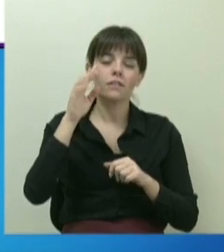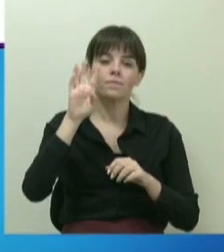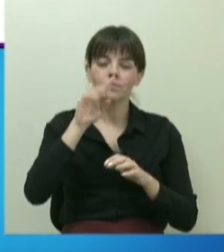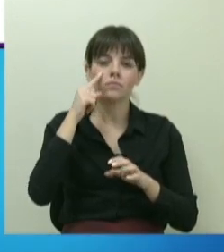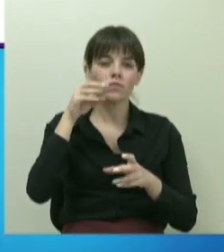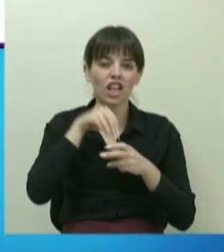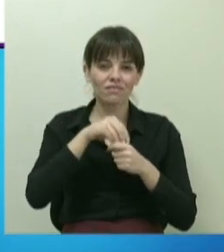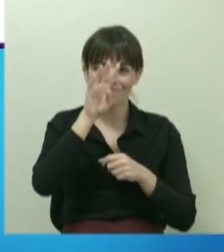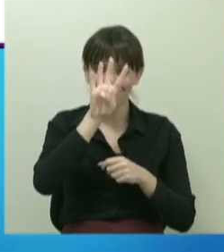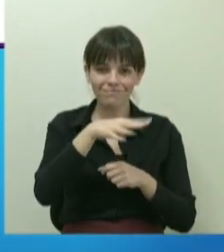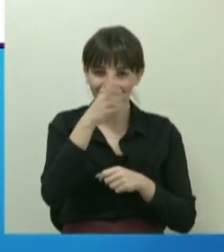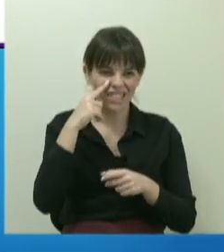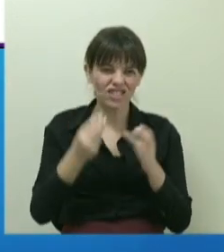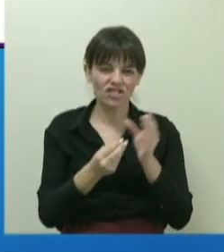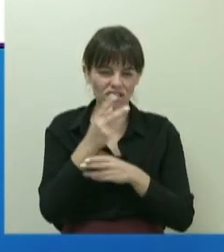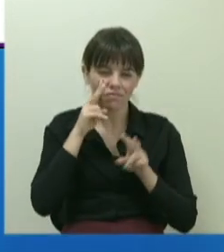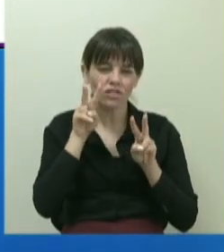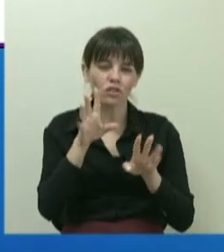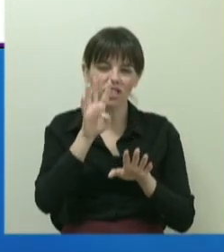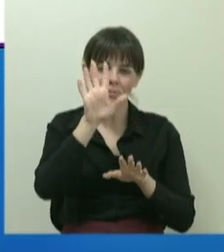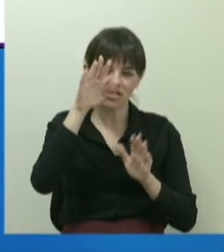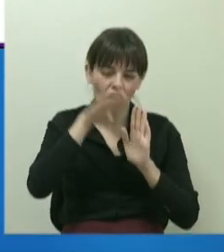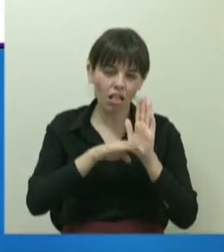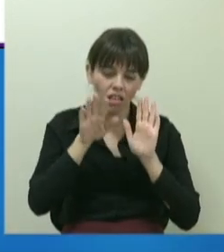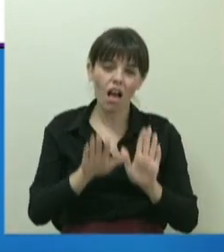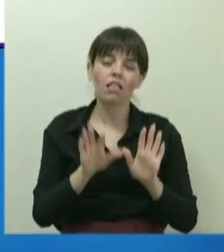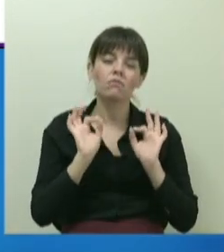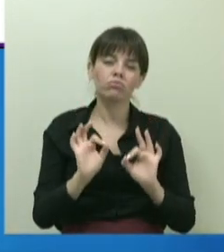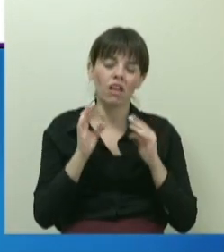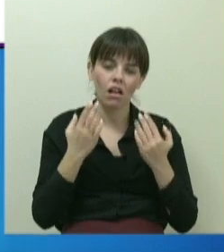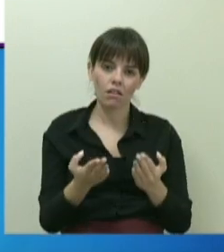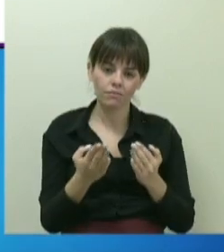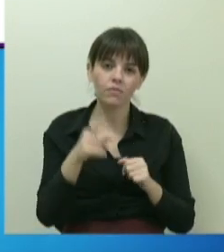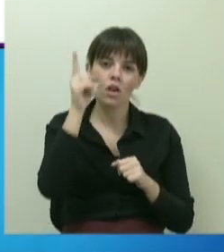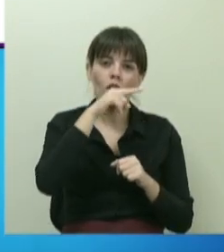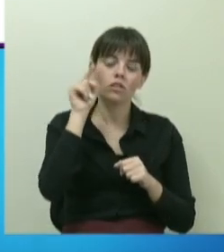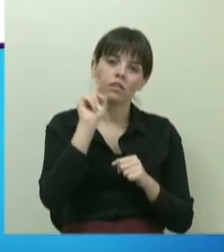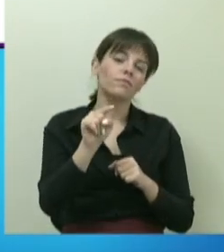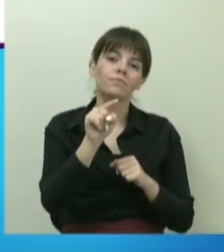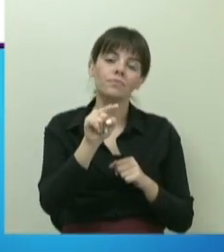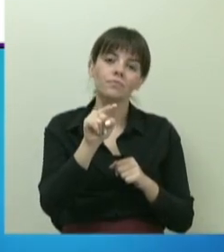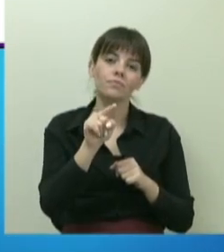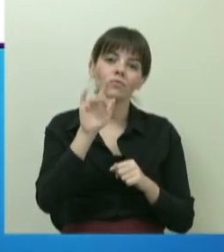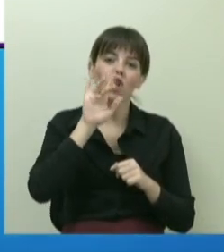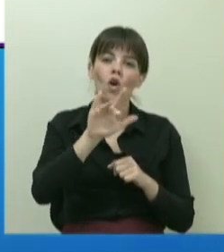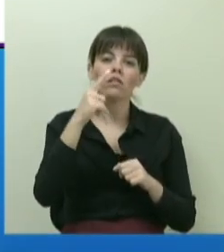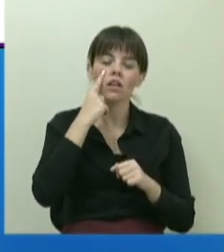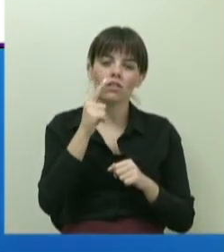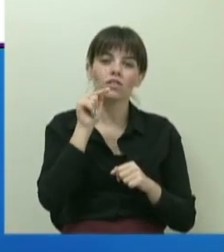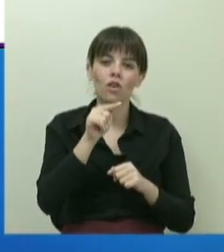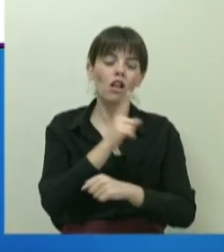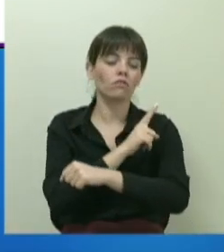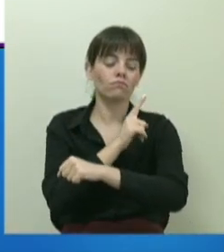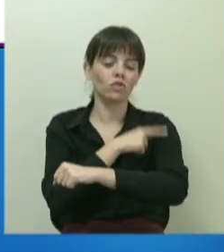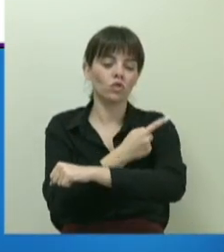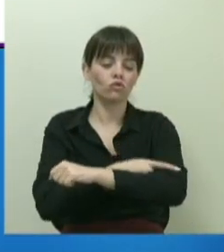çıktığında göreceğiz, 45'lerin altına geldi. Kuvvetle muhtemel. Dolayısıyla orta sınıfın